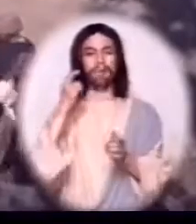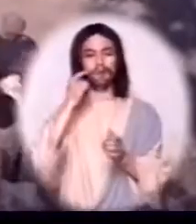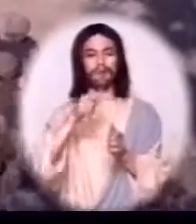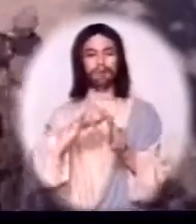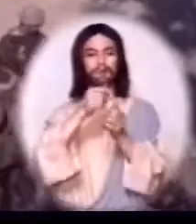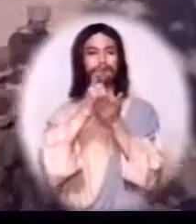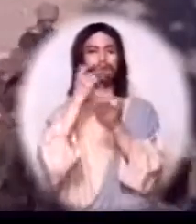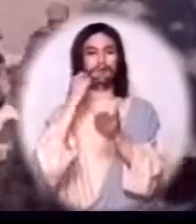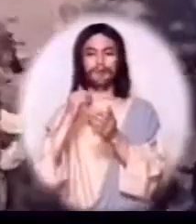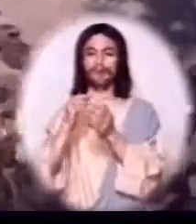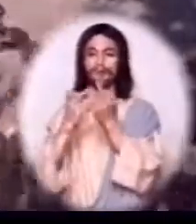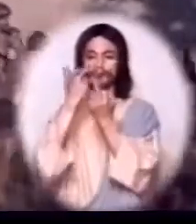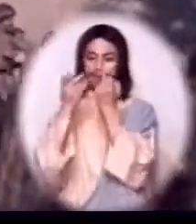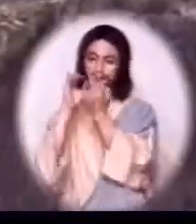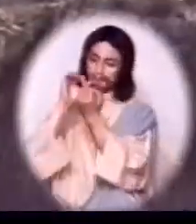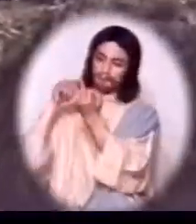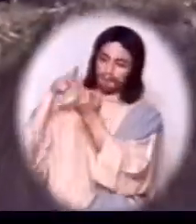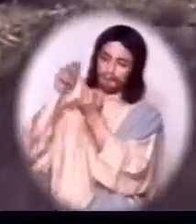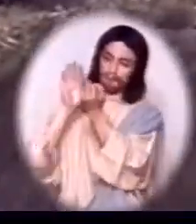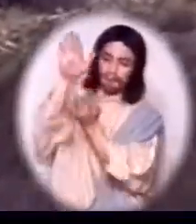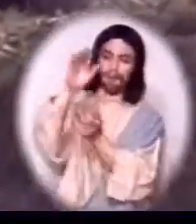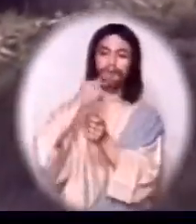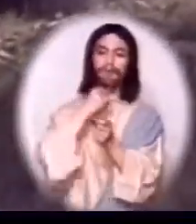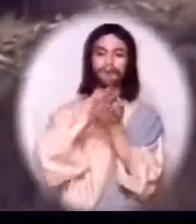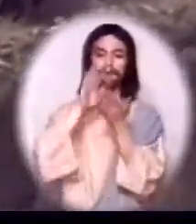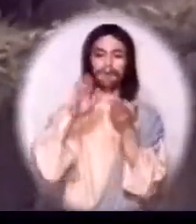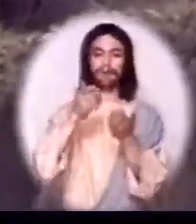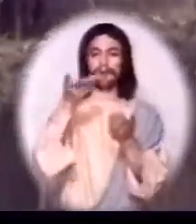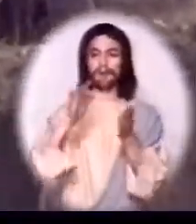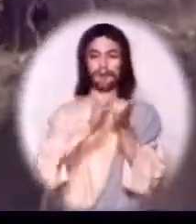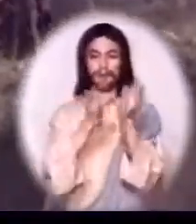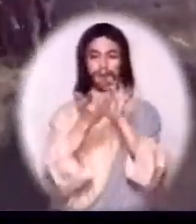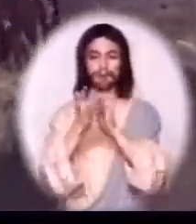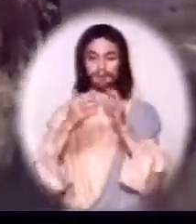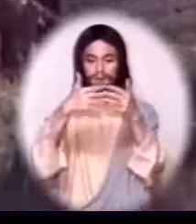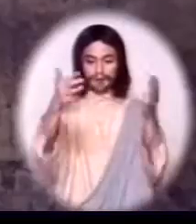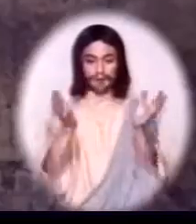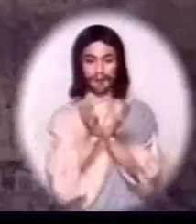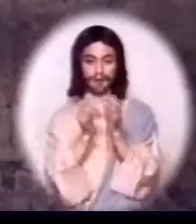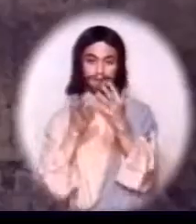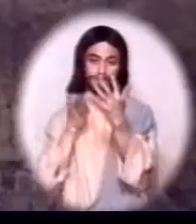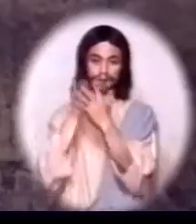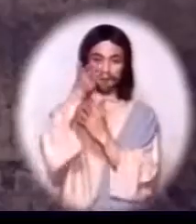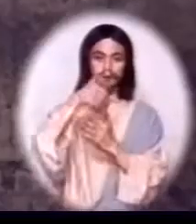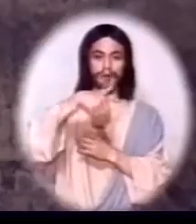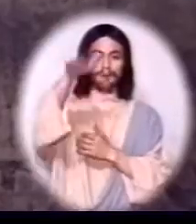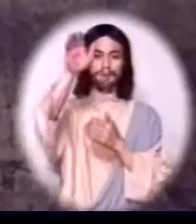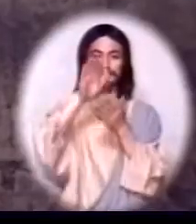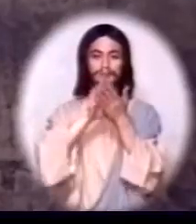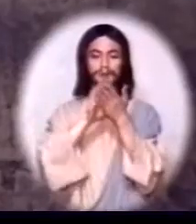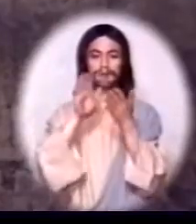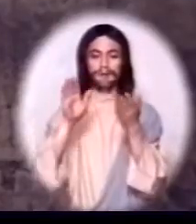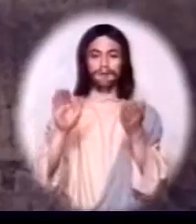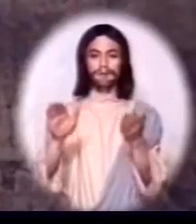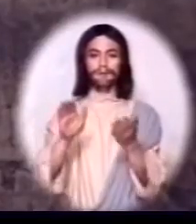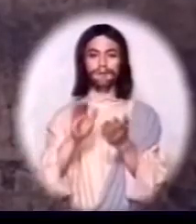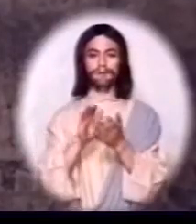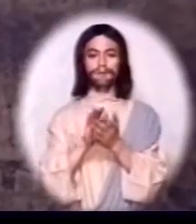메시아로 받아들이지 않고 벼랑 아래로 밀어버리려고 하였습니다. 그러나 그는 군중 가운데를 뚫고 나가셨습니다.